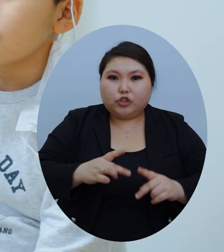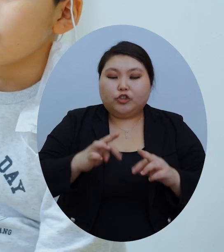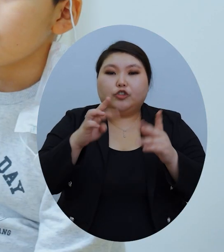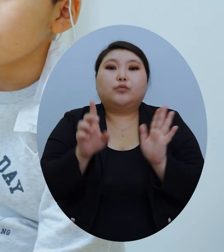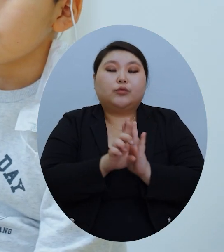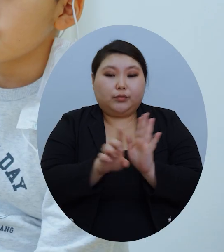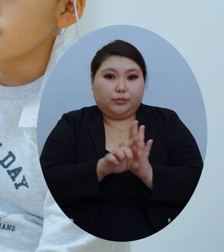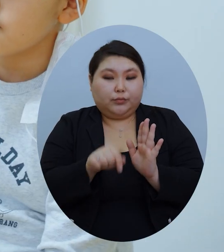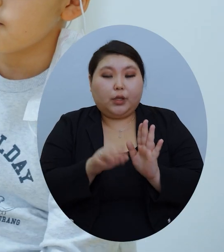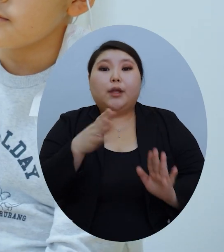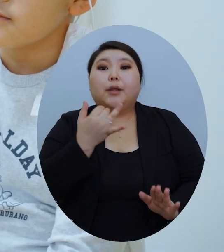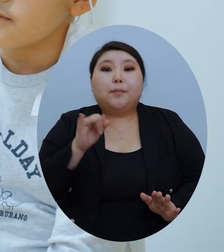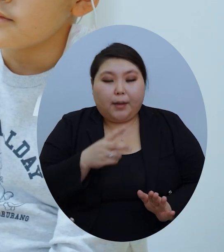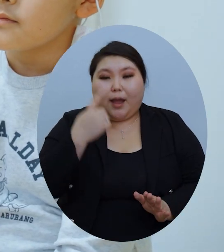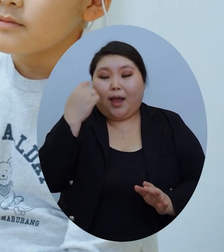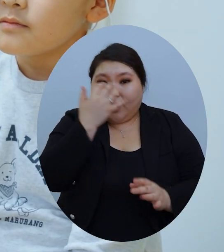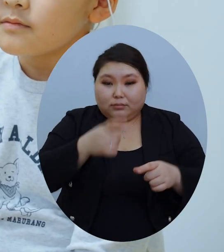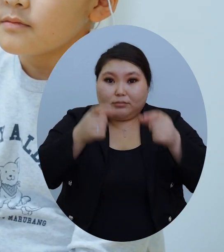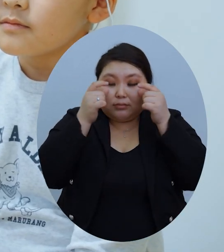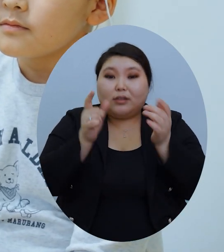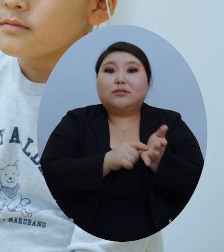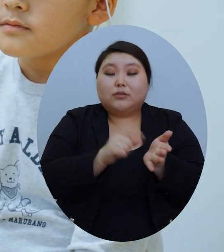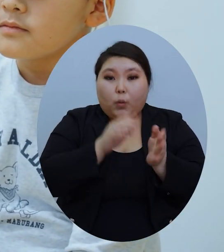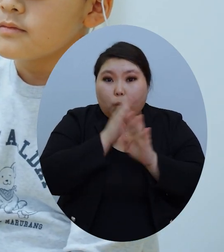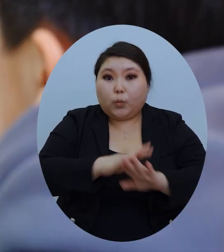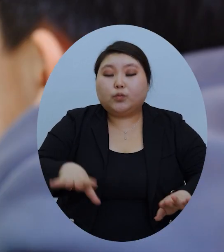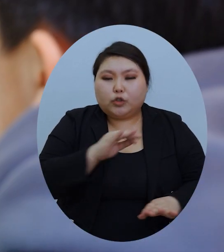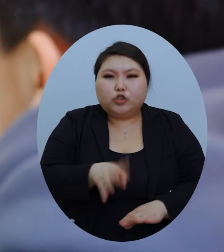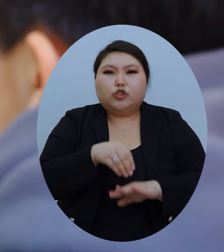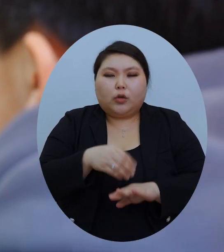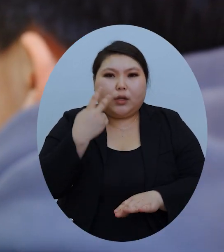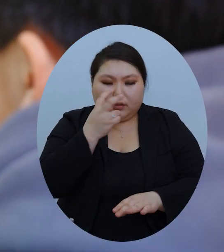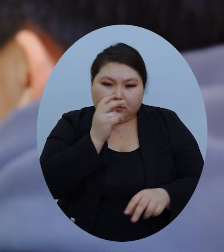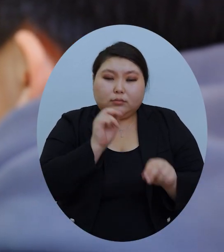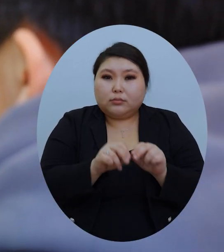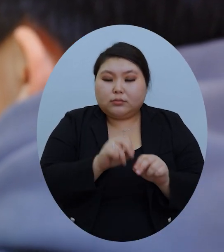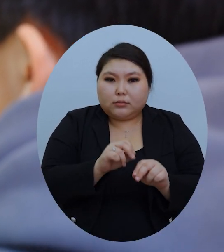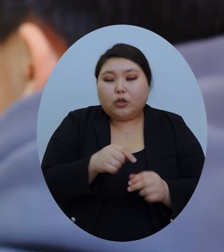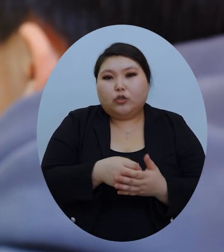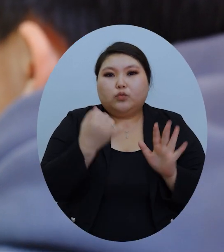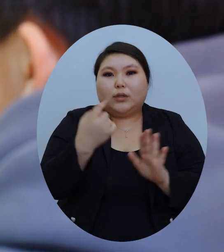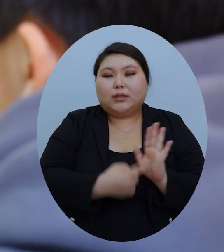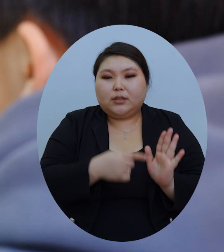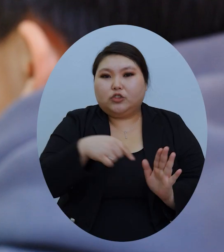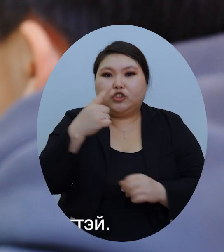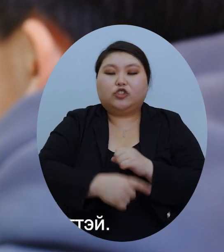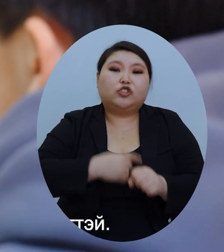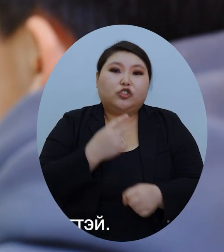Иймээс харааны шил зүүх шаардлагатай хүүхдүүдийг тогтмол хяналтанд буюу дунджаар 6 сараас 1 жил тутам үзүүлж байхыг